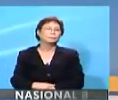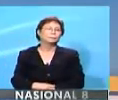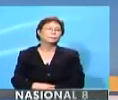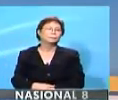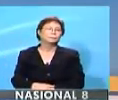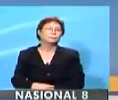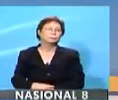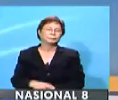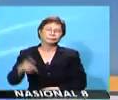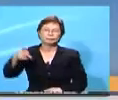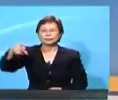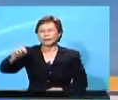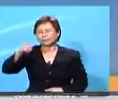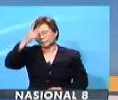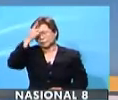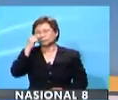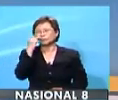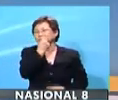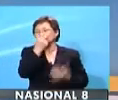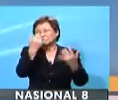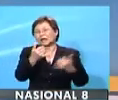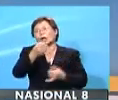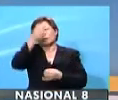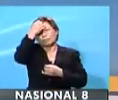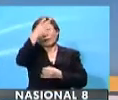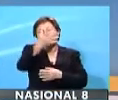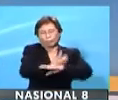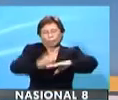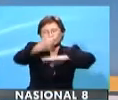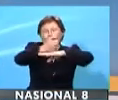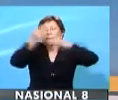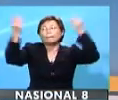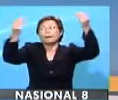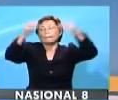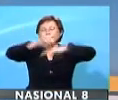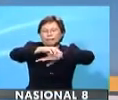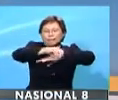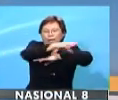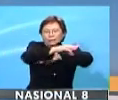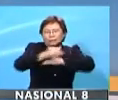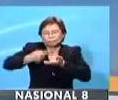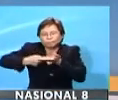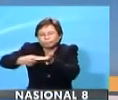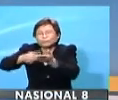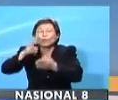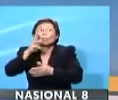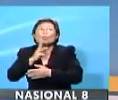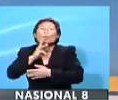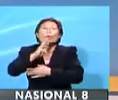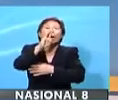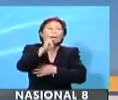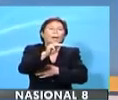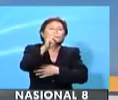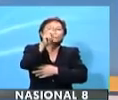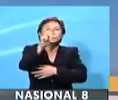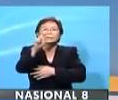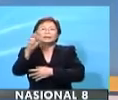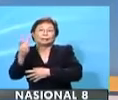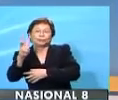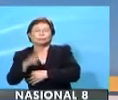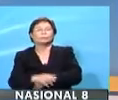Perdana Menteri Datuk Seri Najib Tun Razak hari ini mengumumkan penubuhan Majlis Penasihat dan Perundingan Wanita